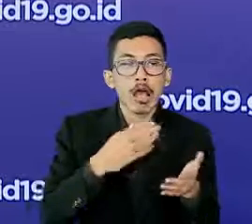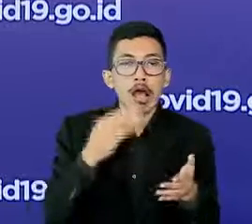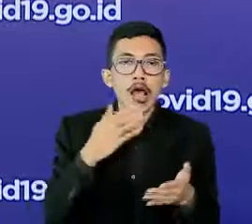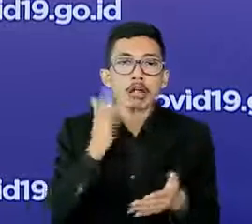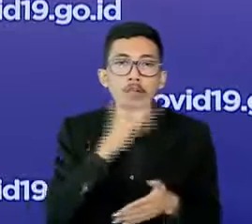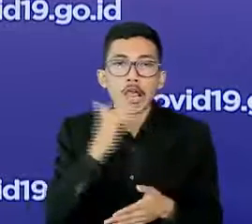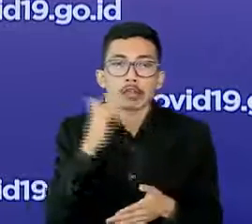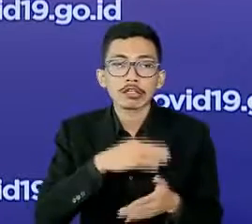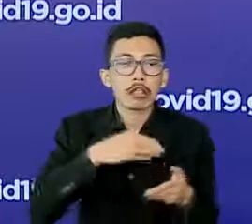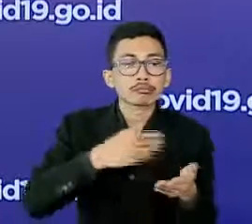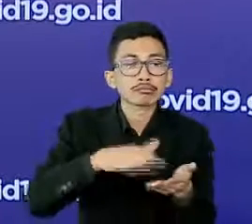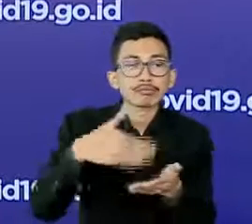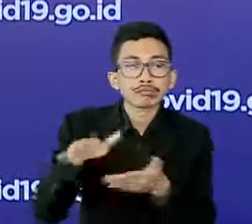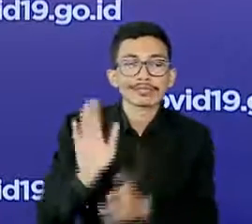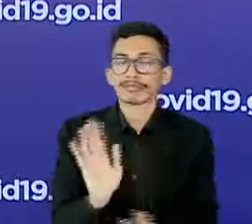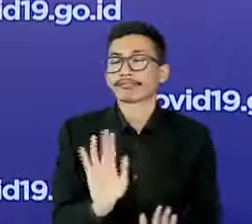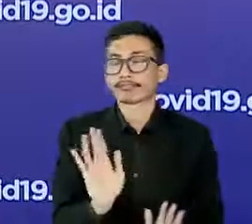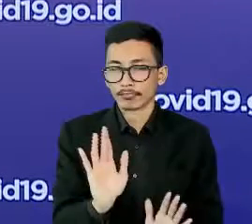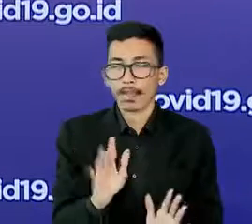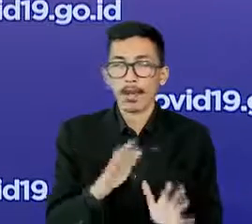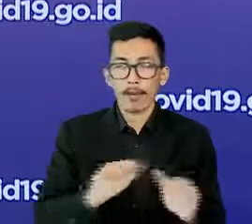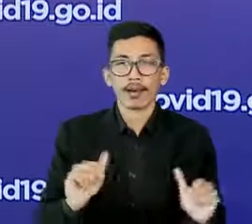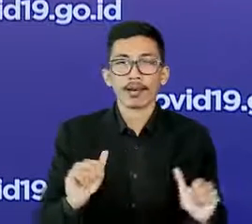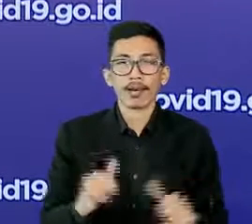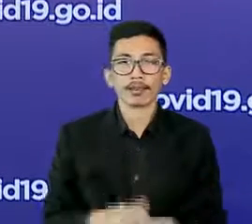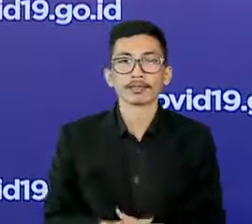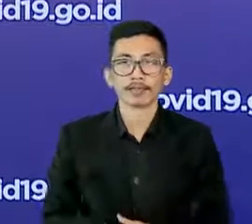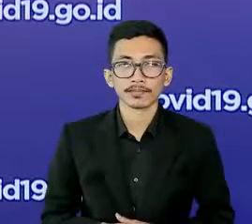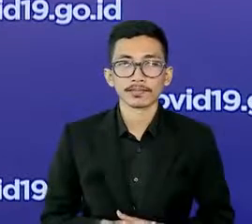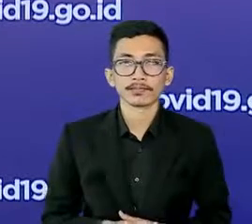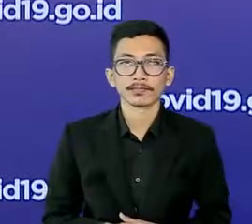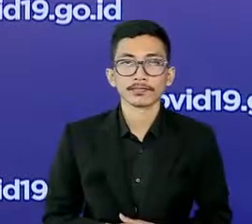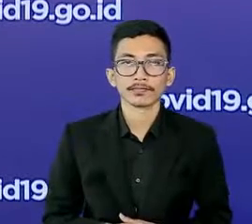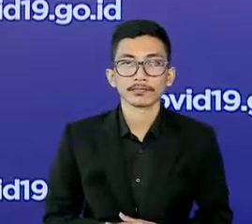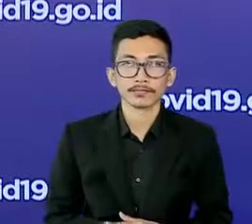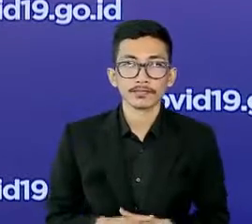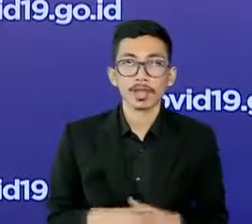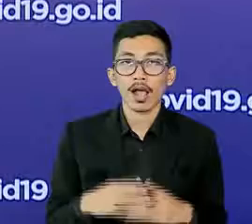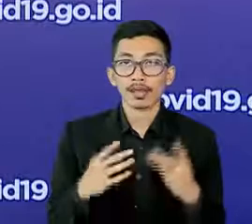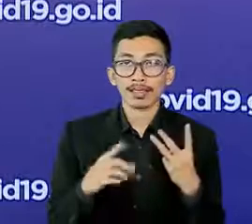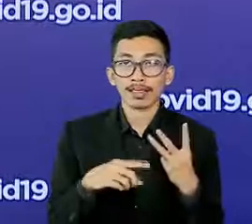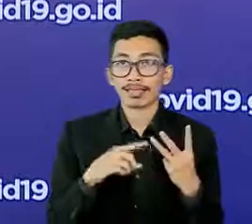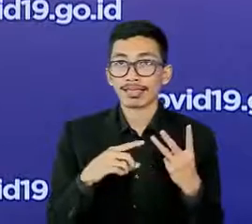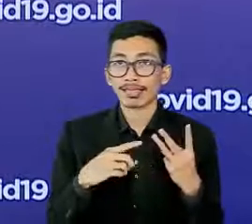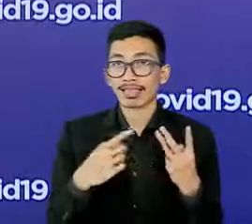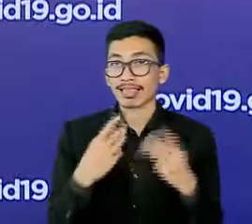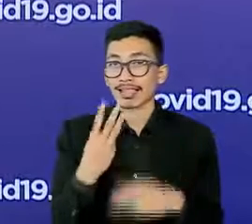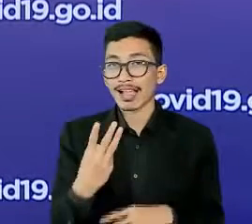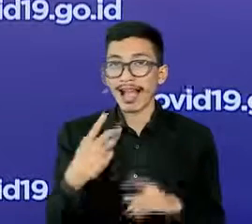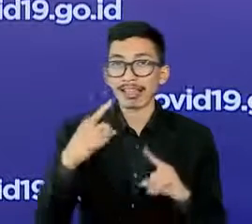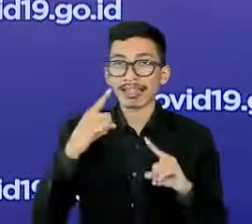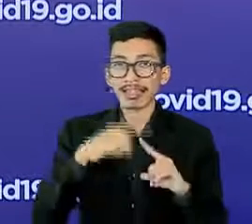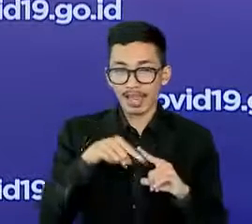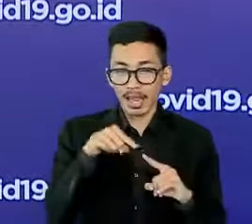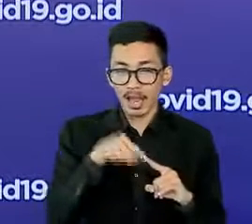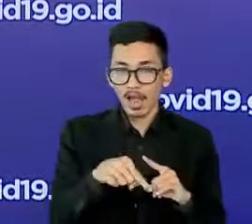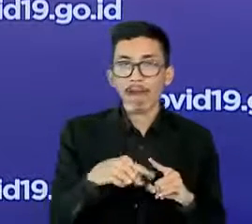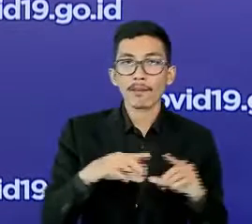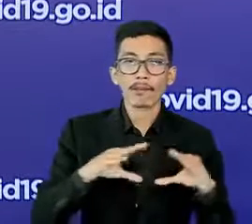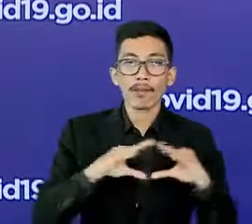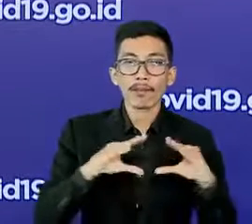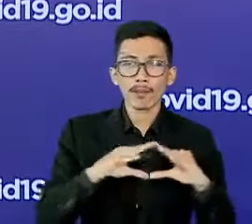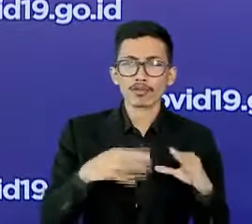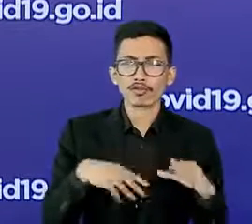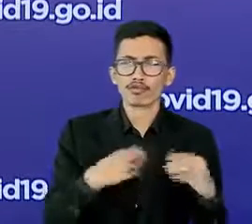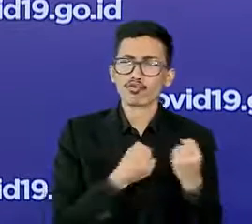Kemudian untuk keperluan 3t untuk keperluan tiga tabel66 dukung anggaran bagi